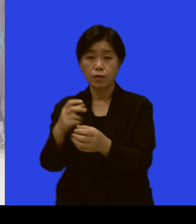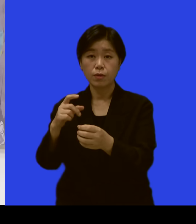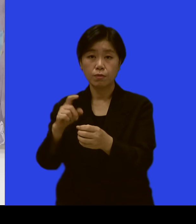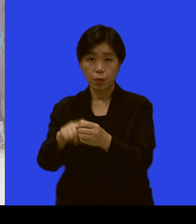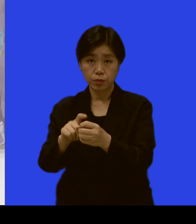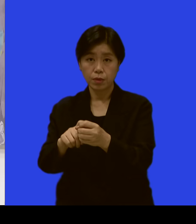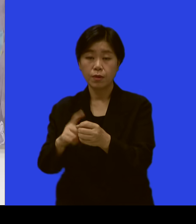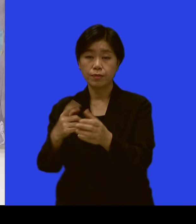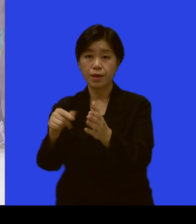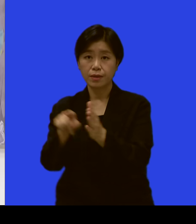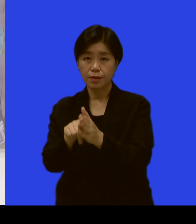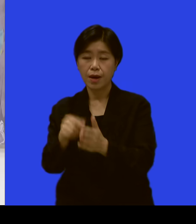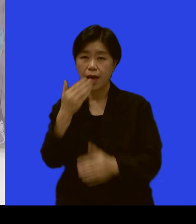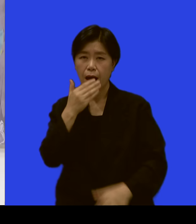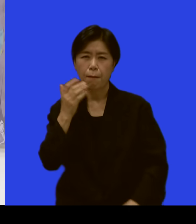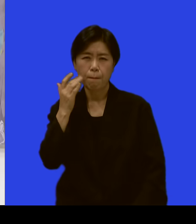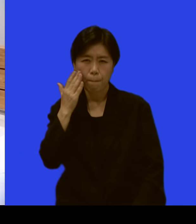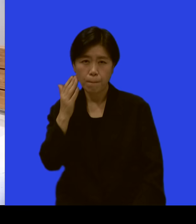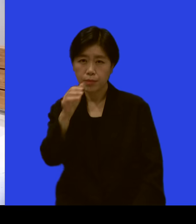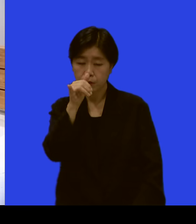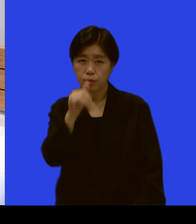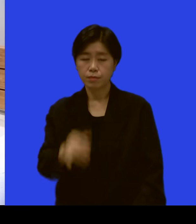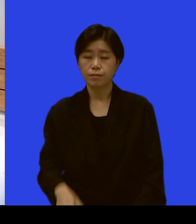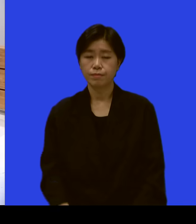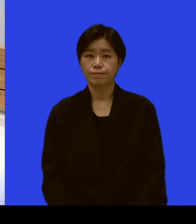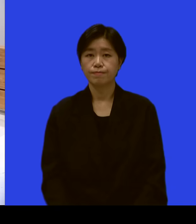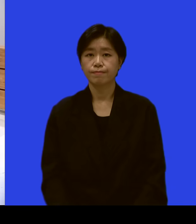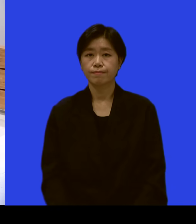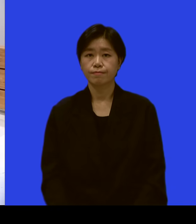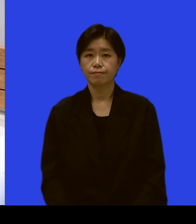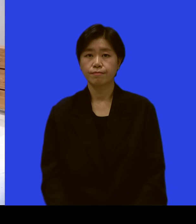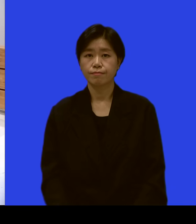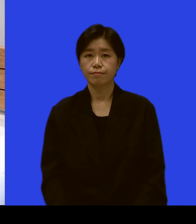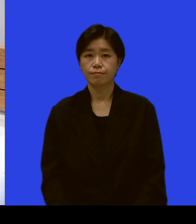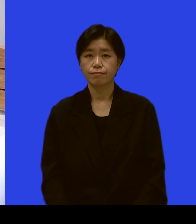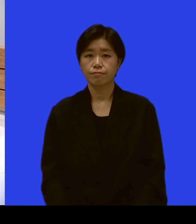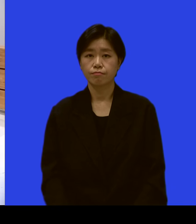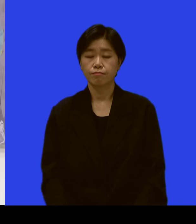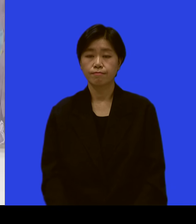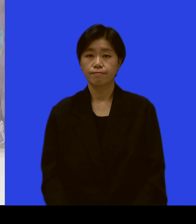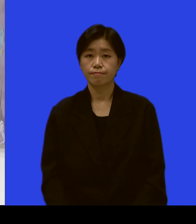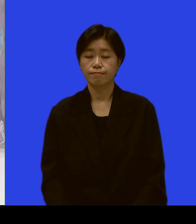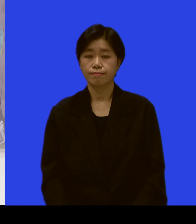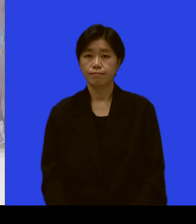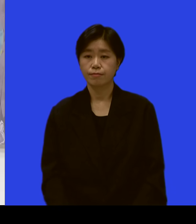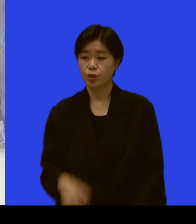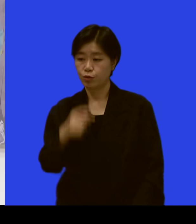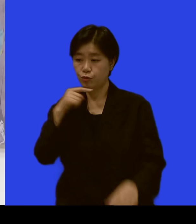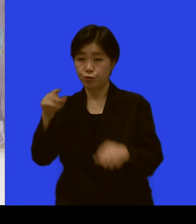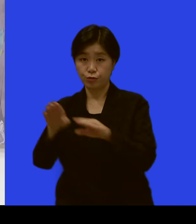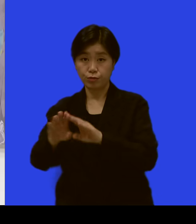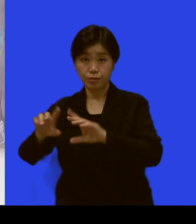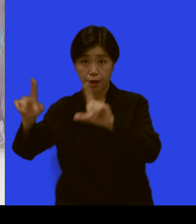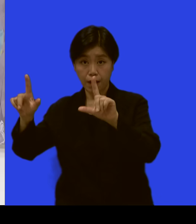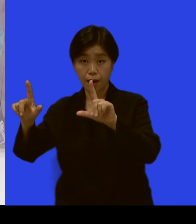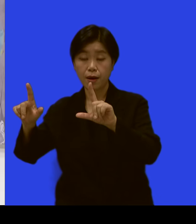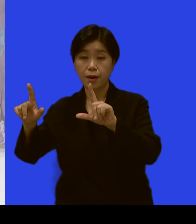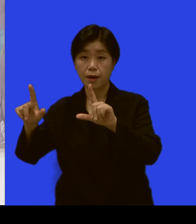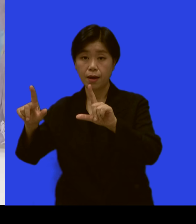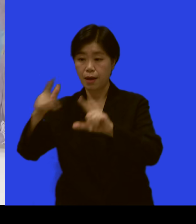제가 나가서 일을 하는 건 되게 당연한 가장의 모습으로 알고 자란 거죠. 네. 저희 아버지도 주일에는